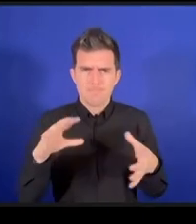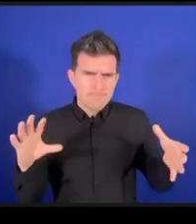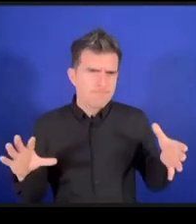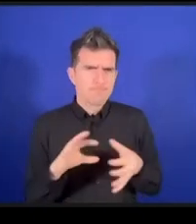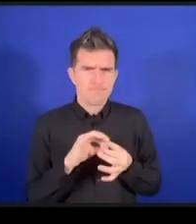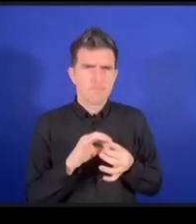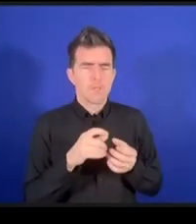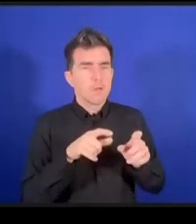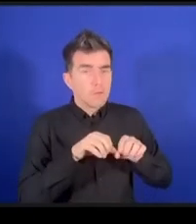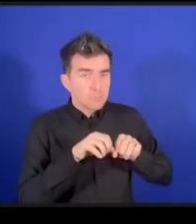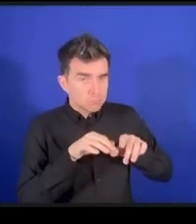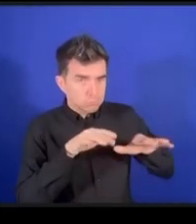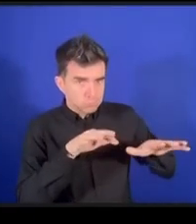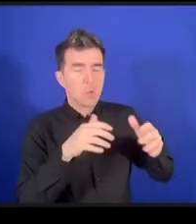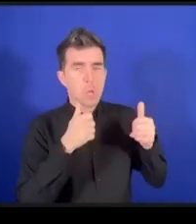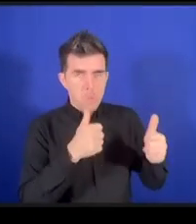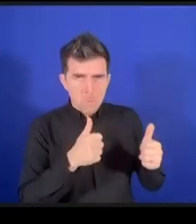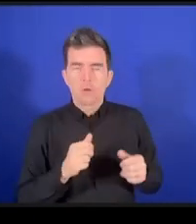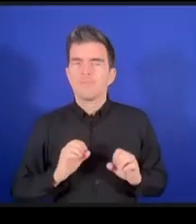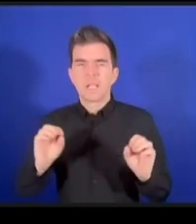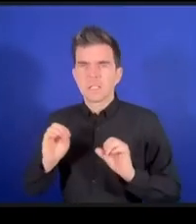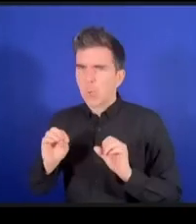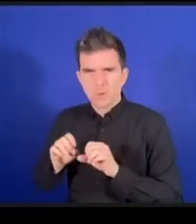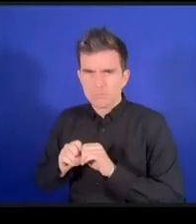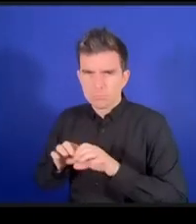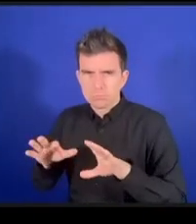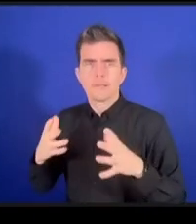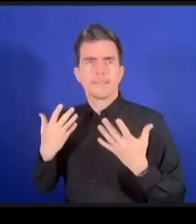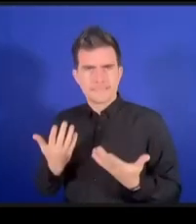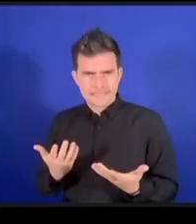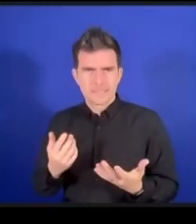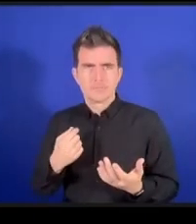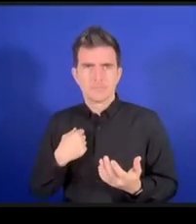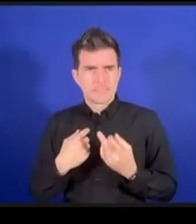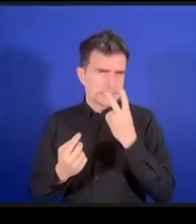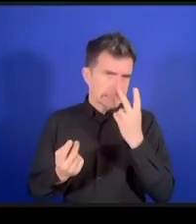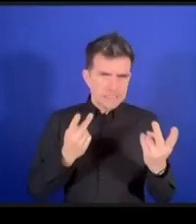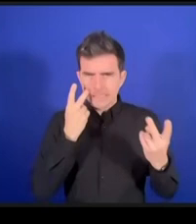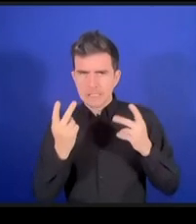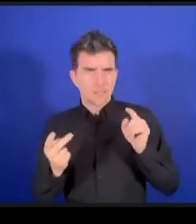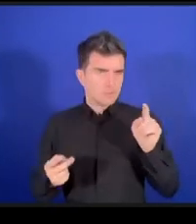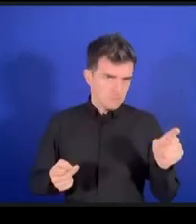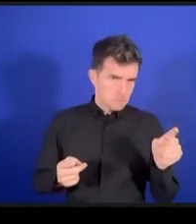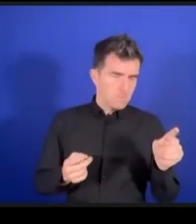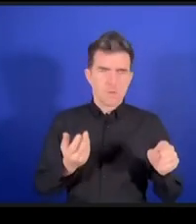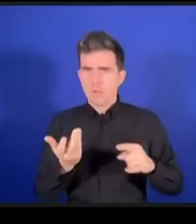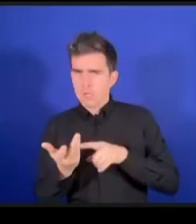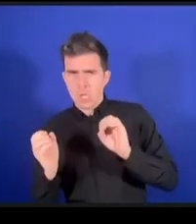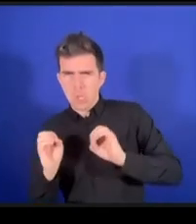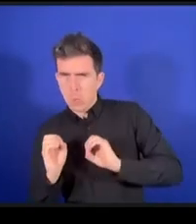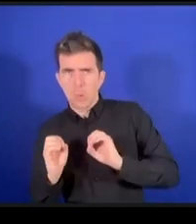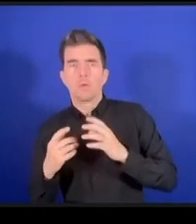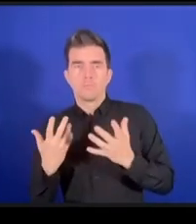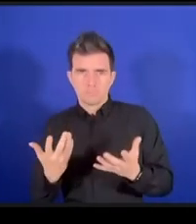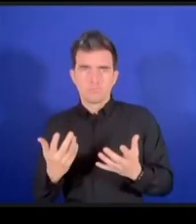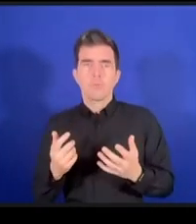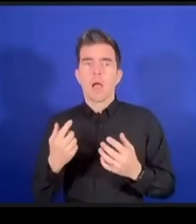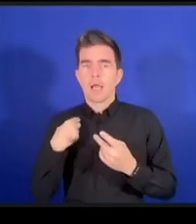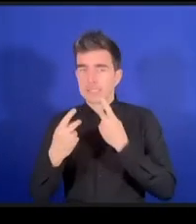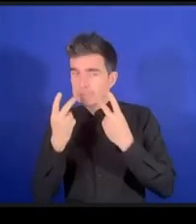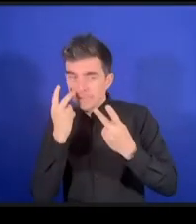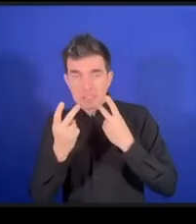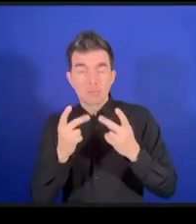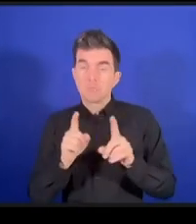я здесь не говорю только о разрыве между глобальным севером глобальным югом